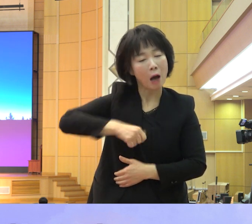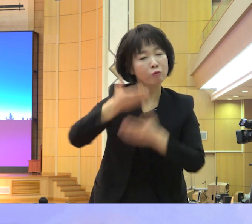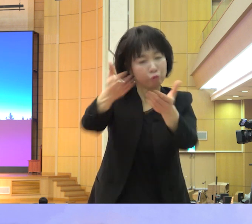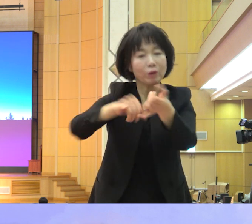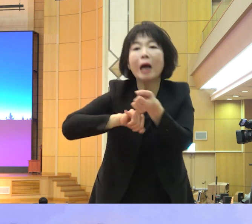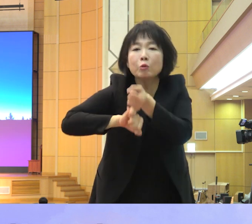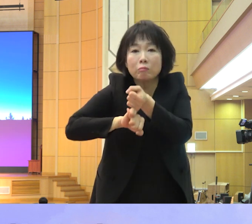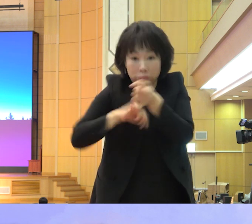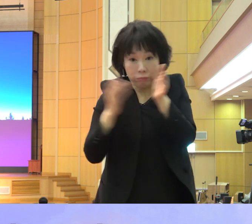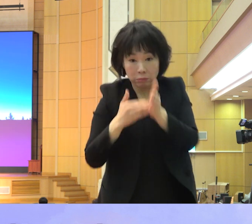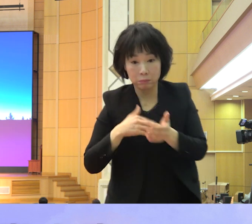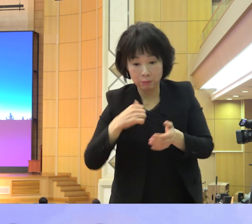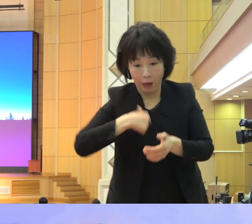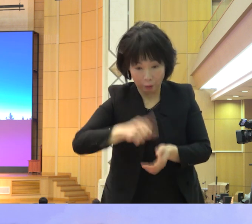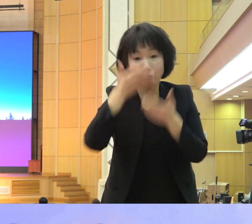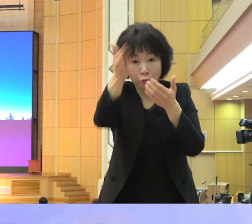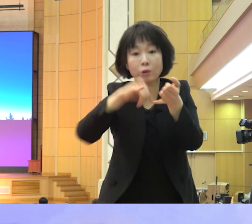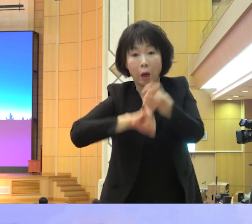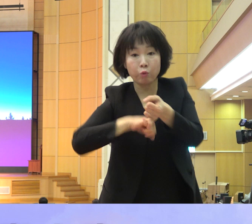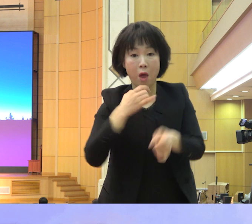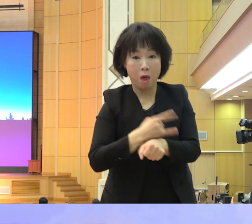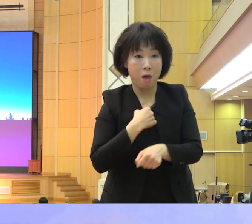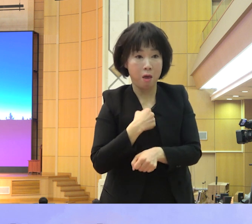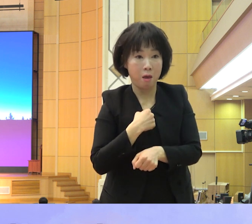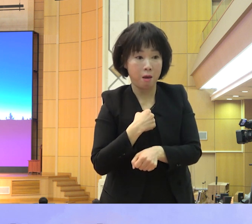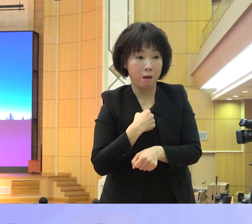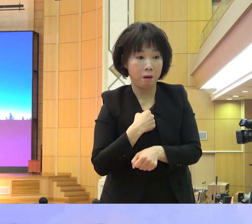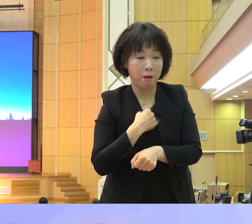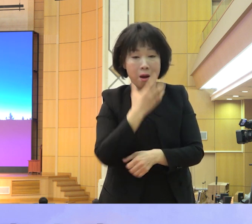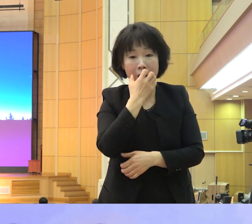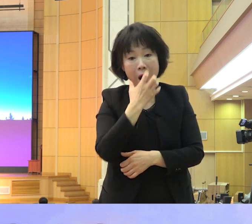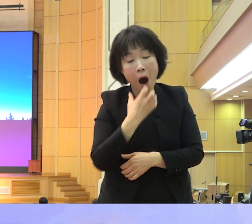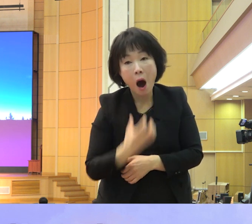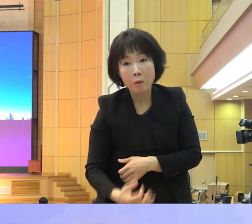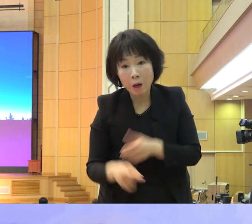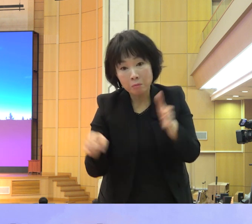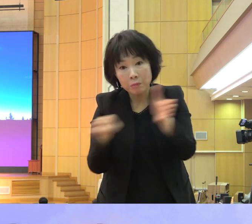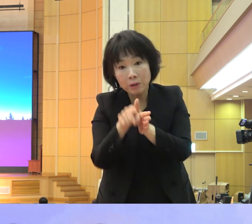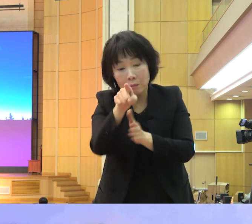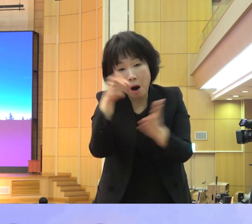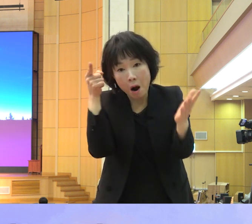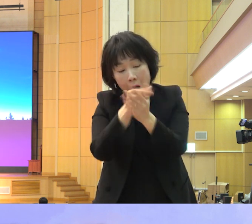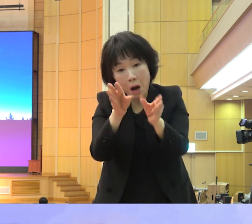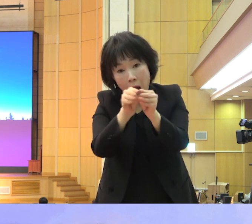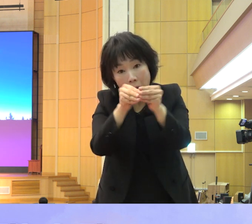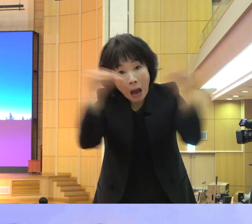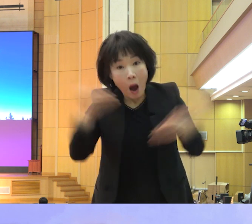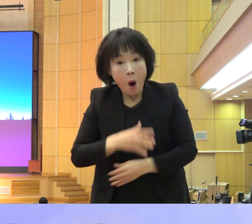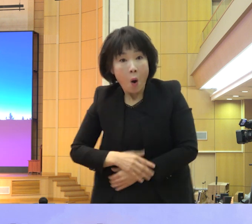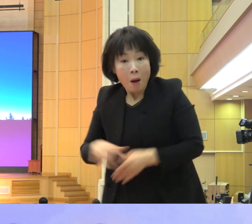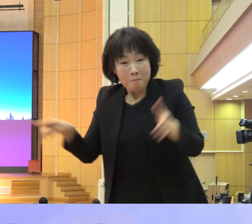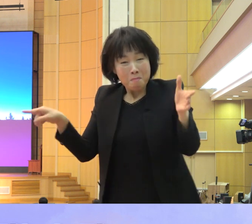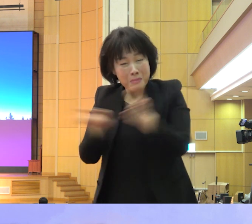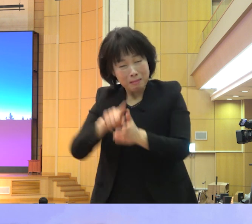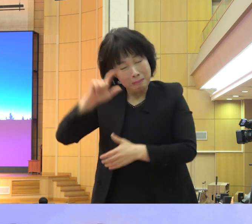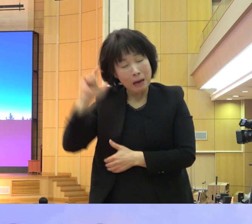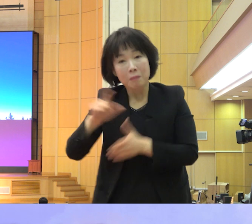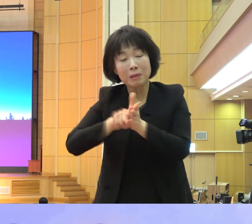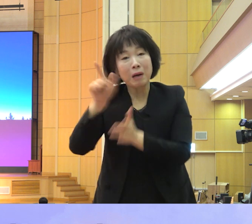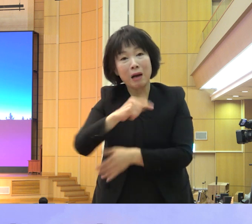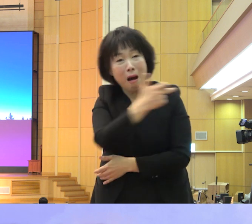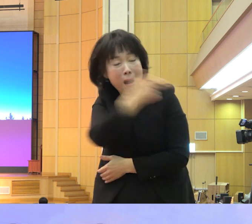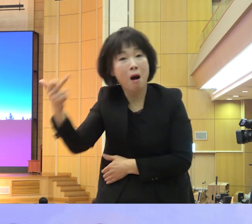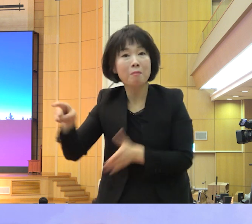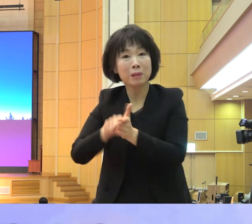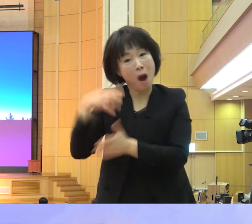약속하십니다. 아브라함의 믿음은 여러분이 알다시피 대단한 믿음입니다. 근데 아브라함이